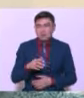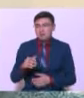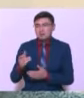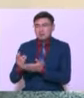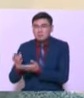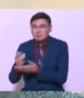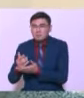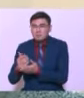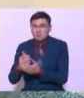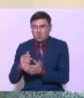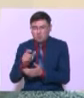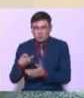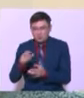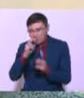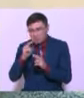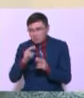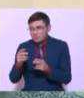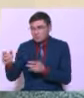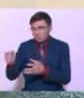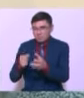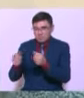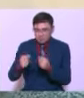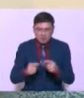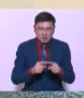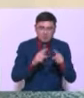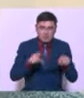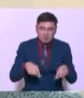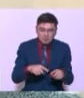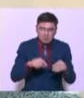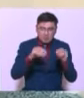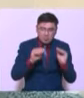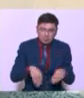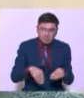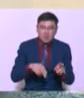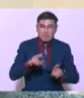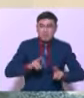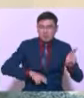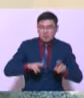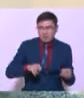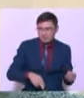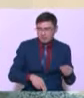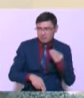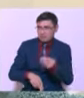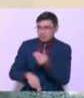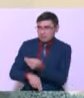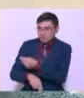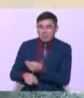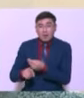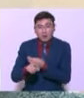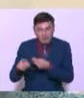наблюдателей. Дальше давали им памятки, чтобы они знали